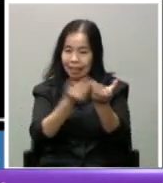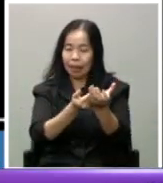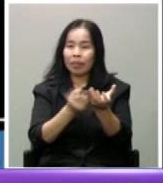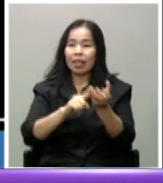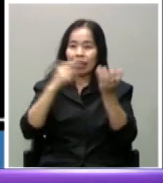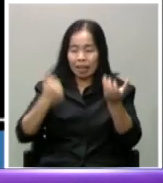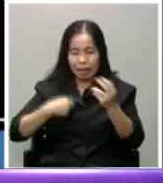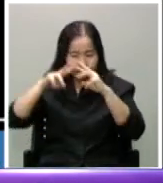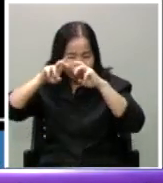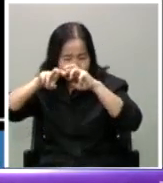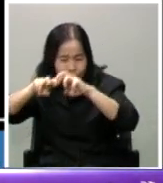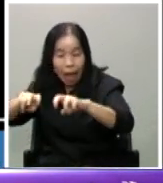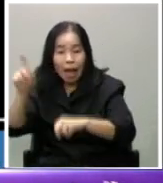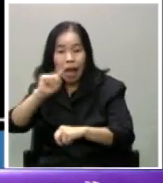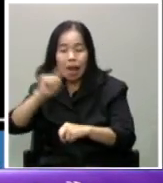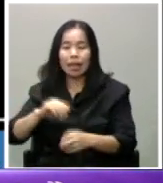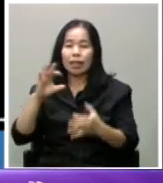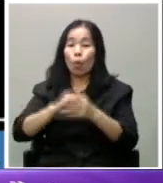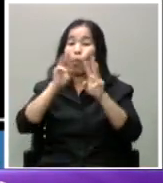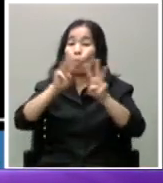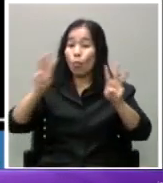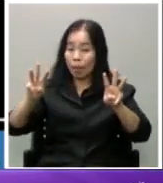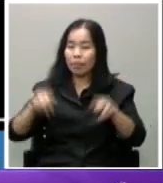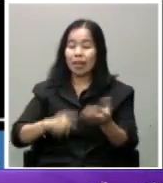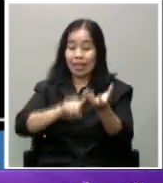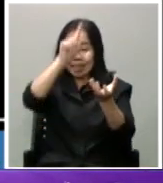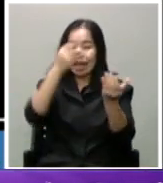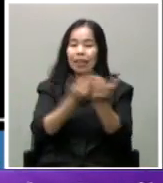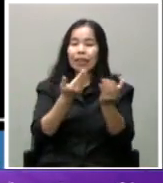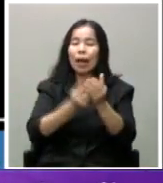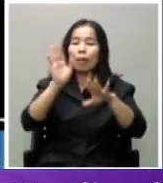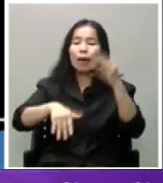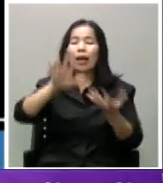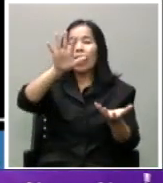ไปค้นในเว็บไซต์นะครับชุดหนึ่งตกประมาณ